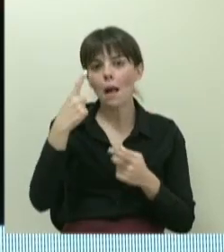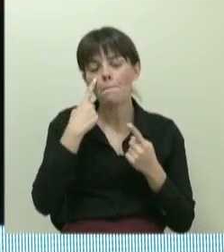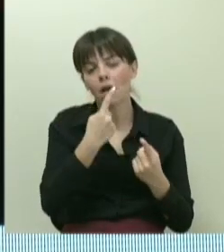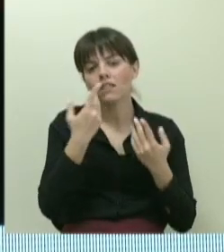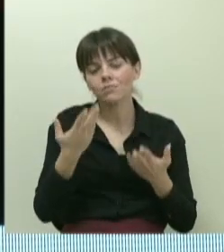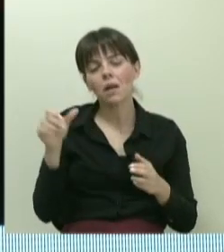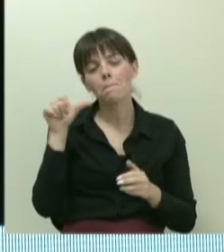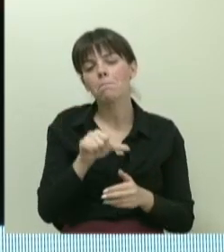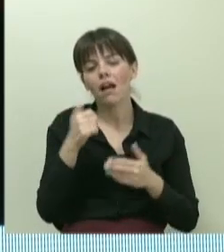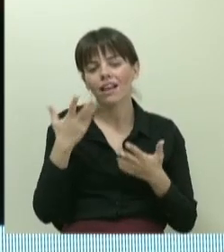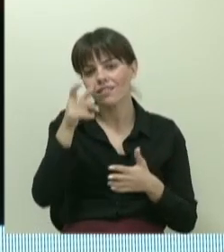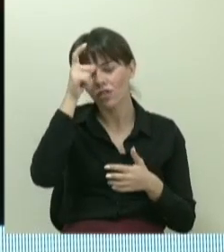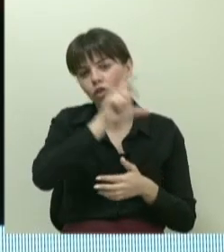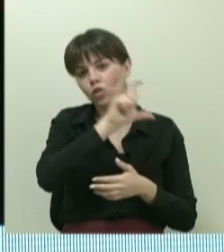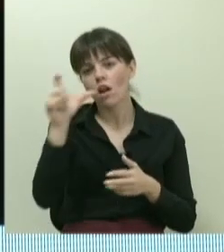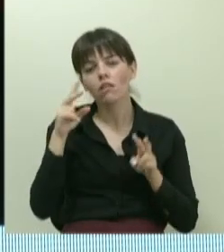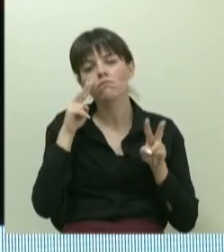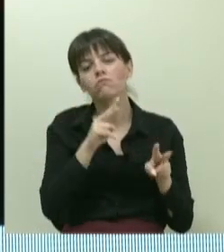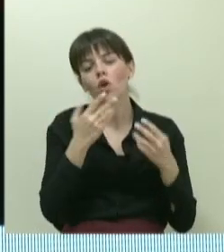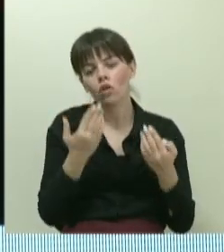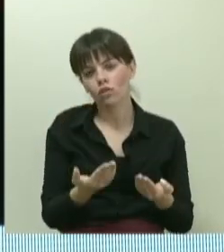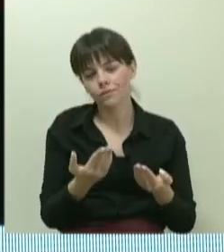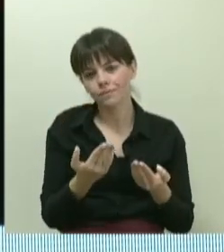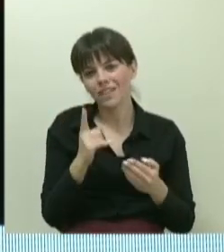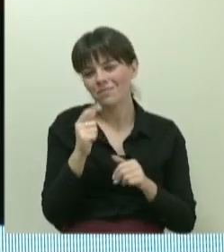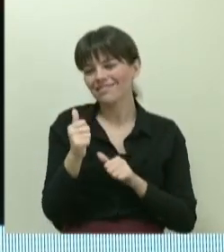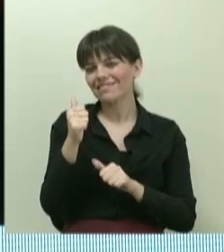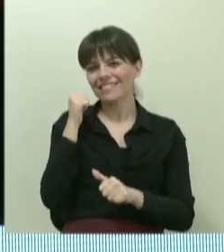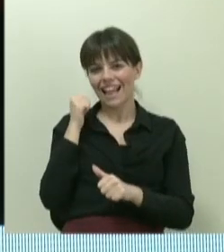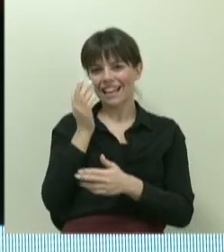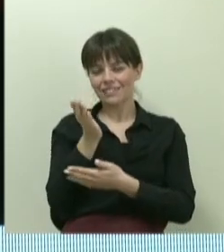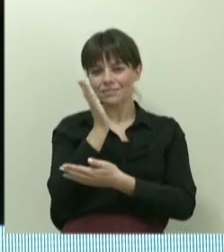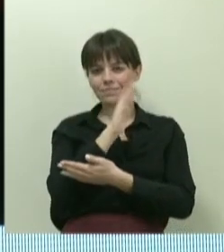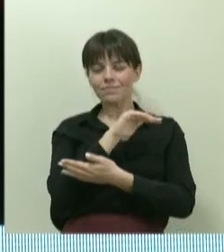baktığımızda maalesef Türkiye'yi de görüyorsunuz. Bir geri slayta gelin.